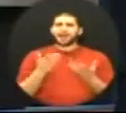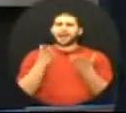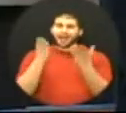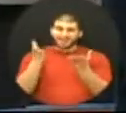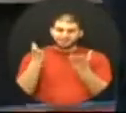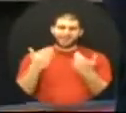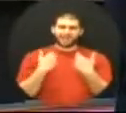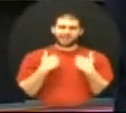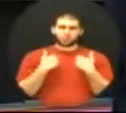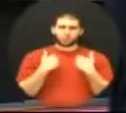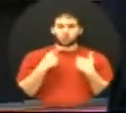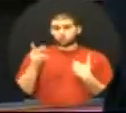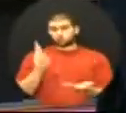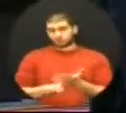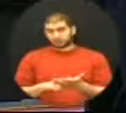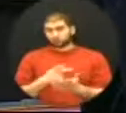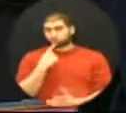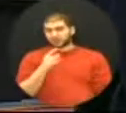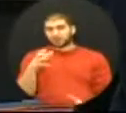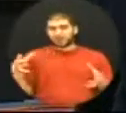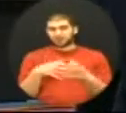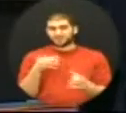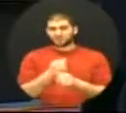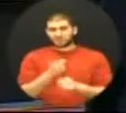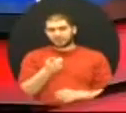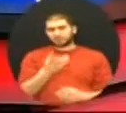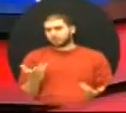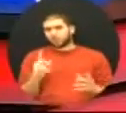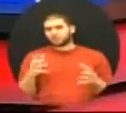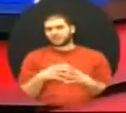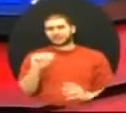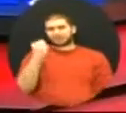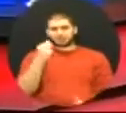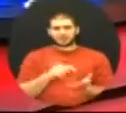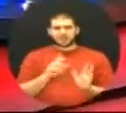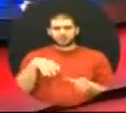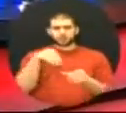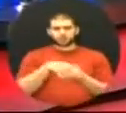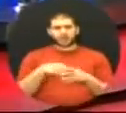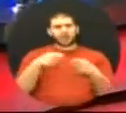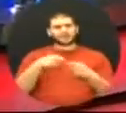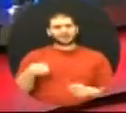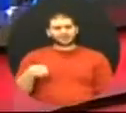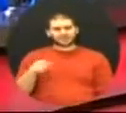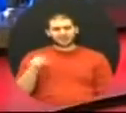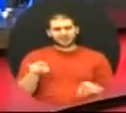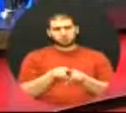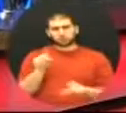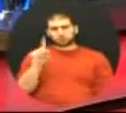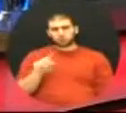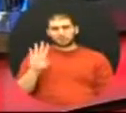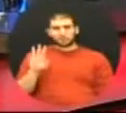ואתם. אז צודקים אלה וזוהר... שאומרים למפלגת העבודה, אתם לא מפלגה ציונית, משום שיש לכם חברי כנסת כמו זוהיר